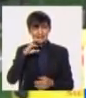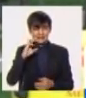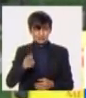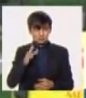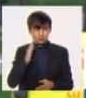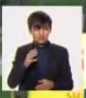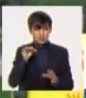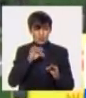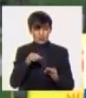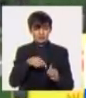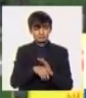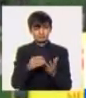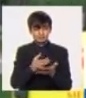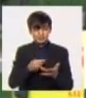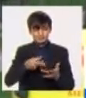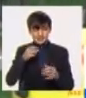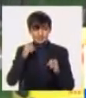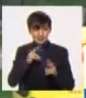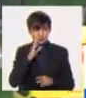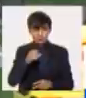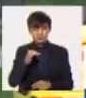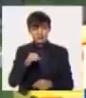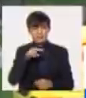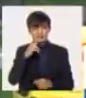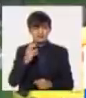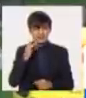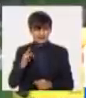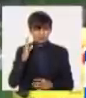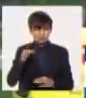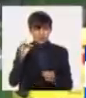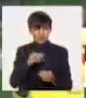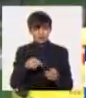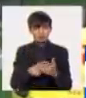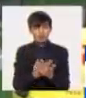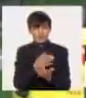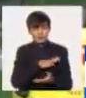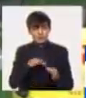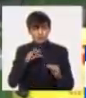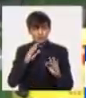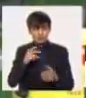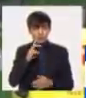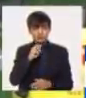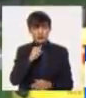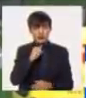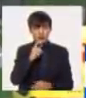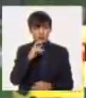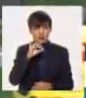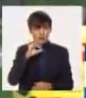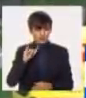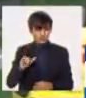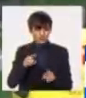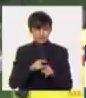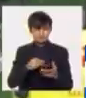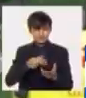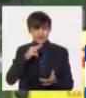будет производиться забор биоматериала для дальнейшей ПЦР-диагностики. Данный новейший метод, я бы сказал, ноу-хау ПЦР-тестирования был